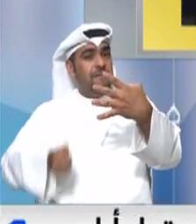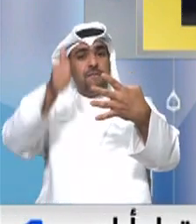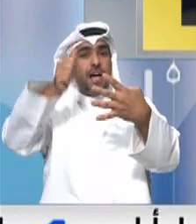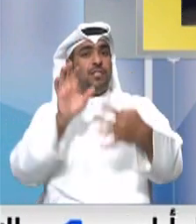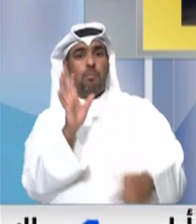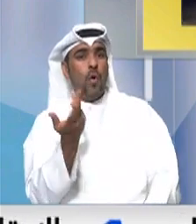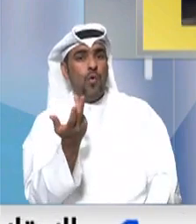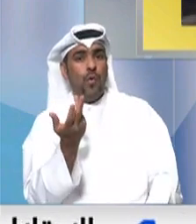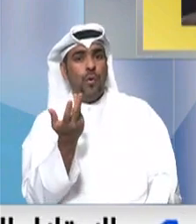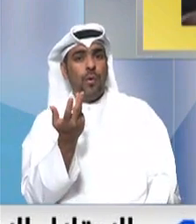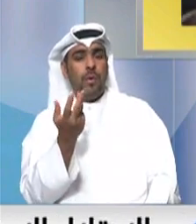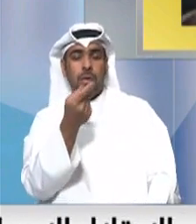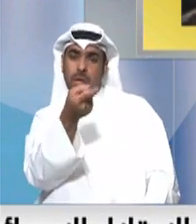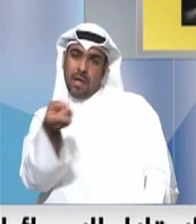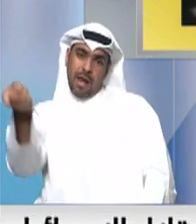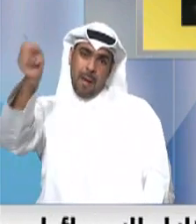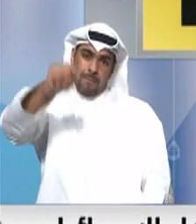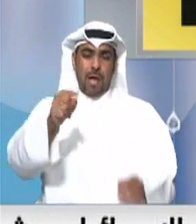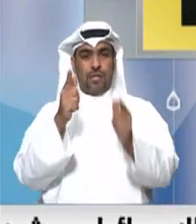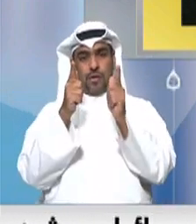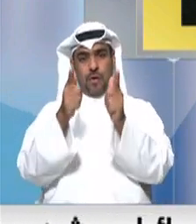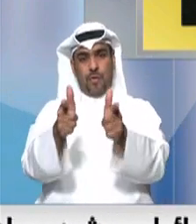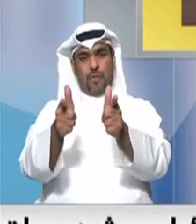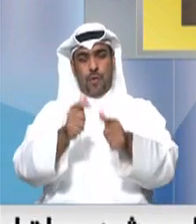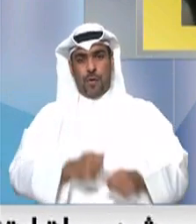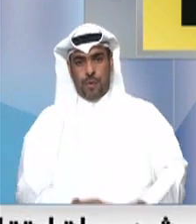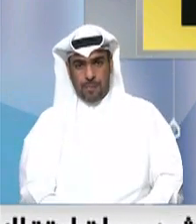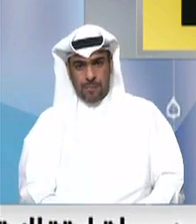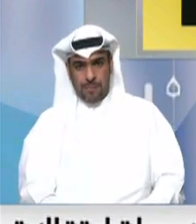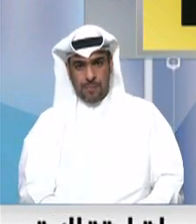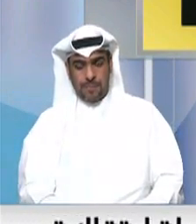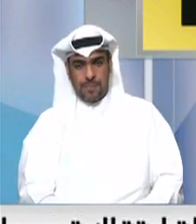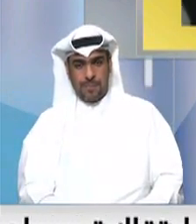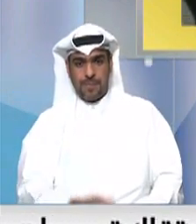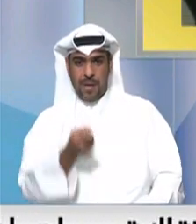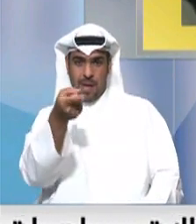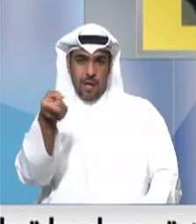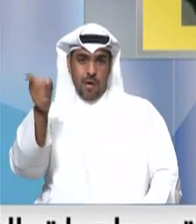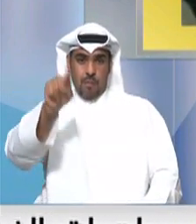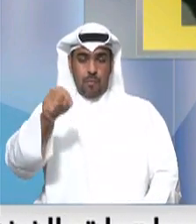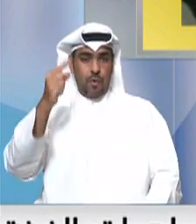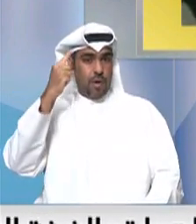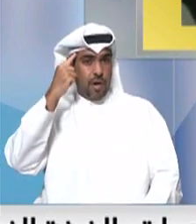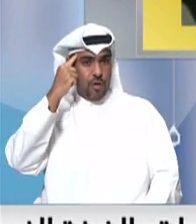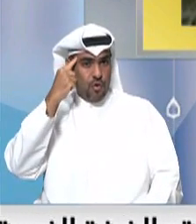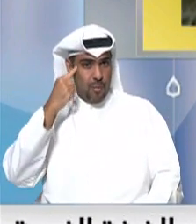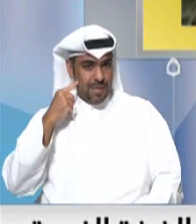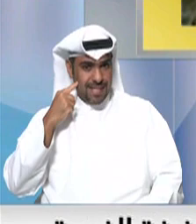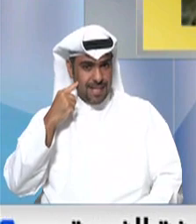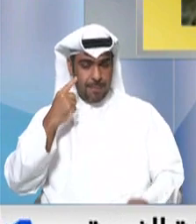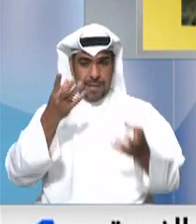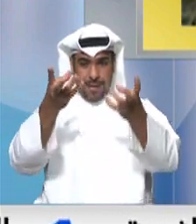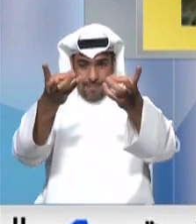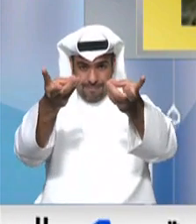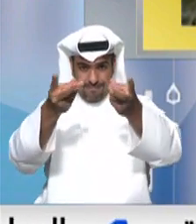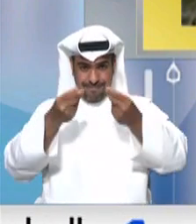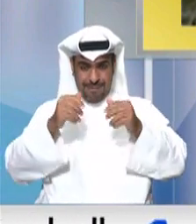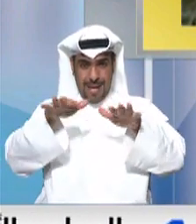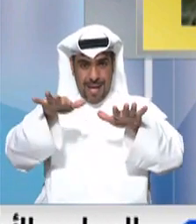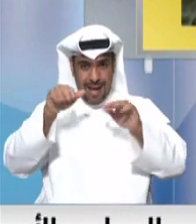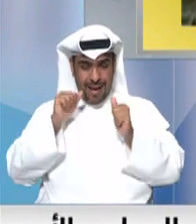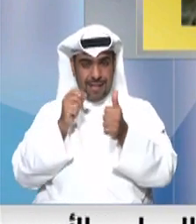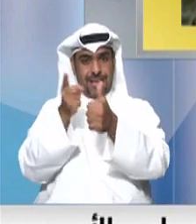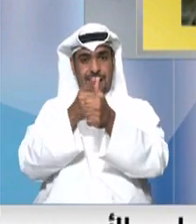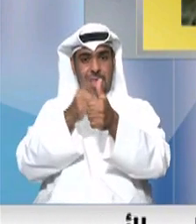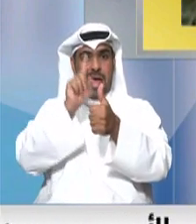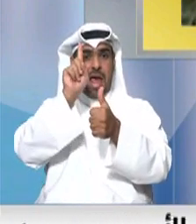الذين مرشحين لمنصب الرئاسة. ويوم غد من المتوقع أن تظهر النتائج الأولية لكنها لن تكون النتائج الرسمية،